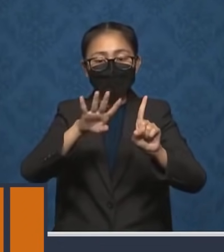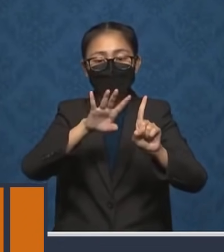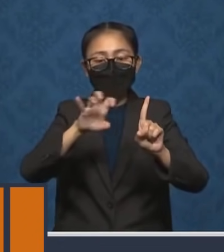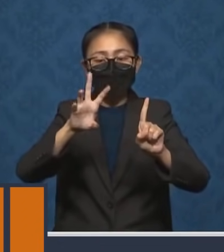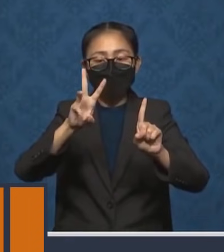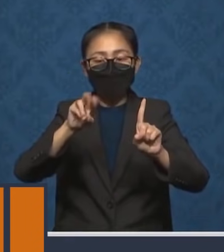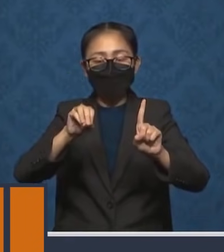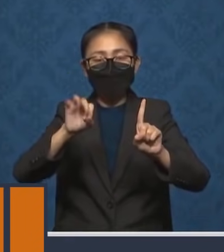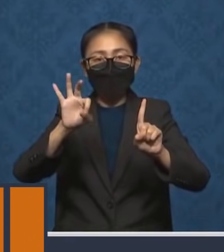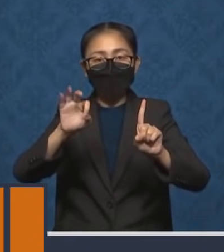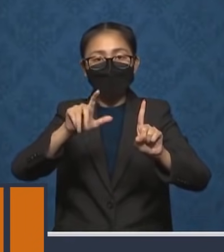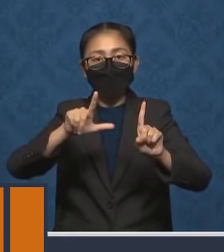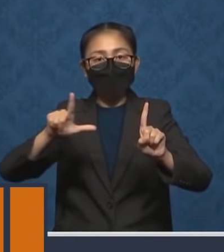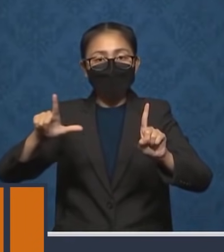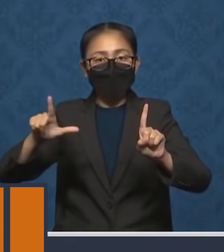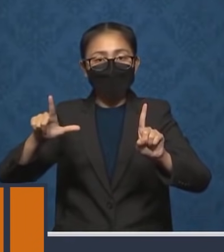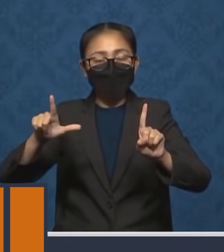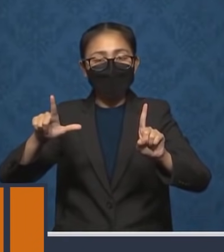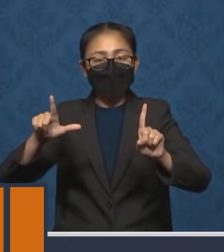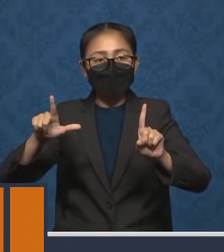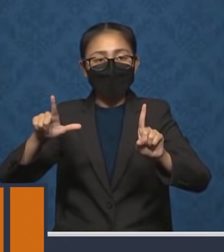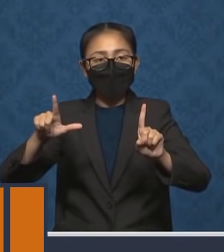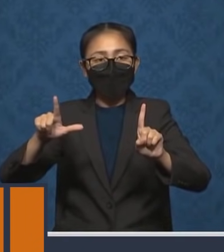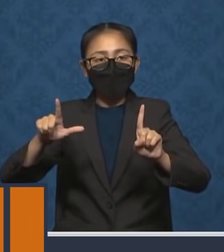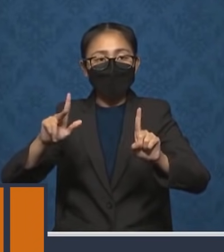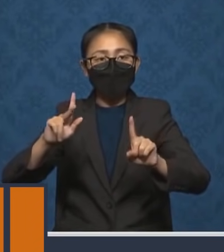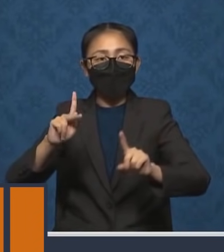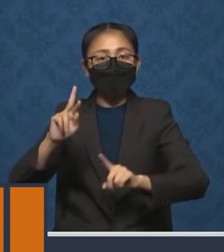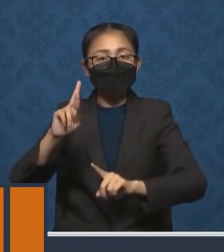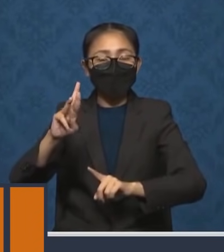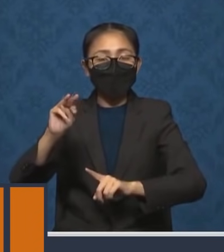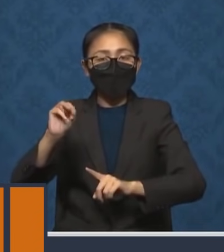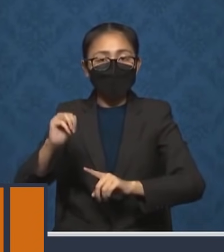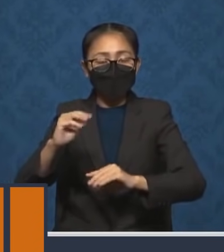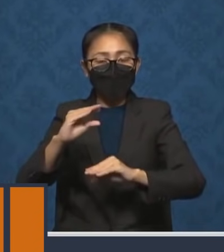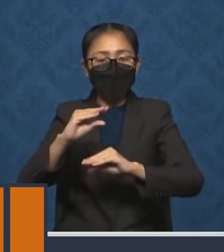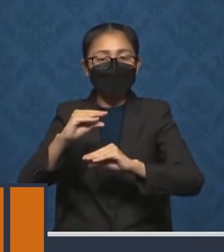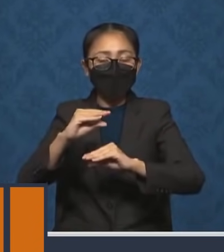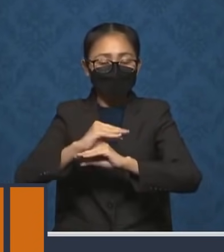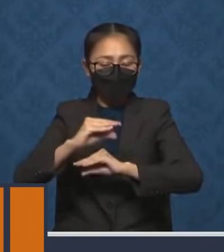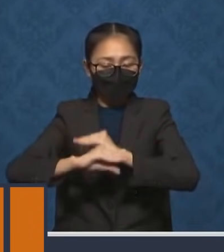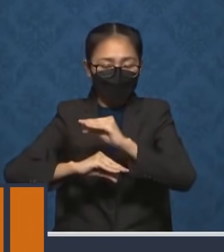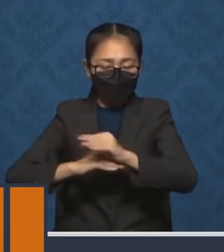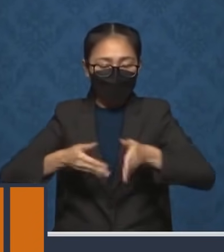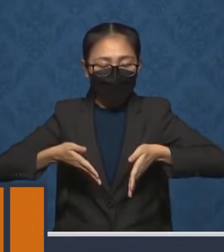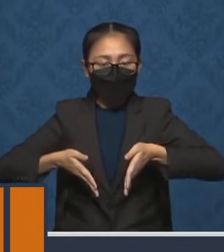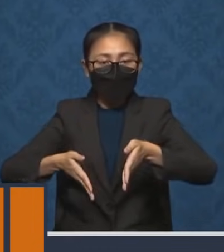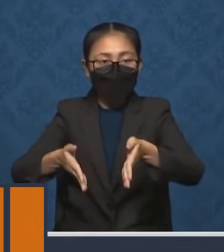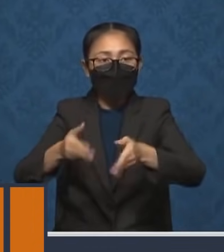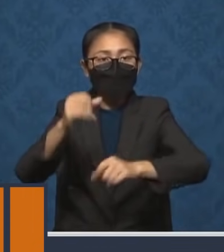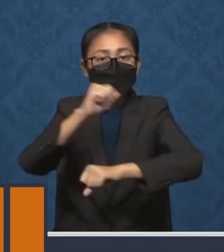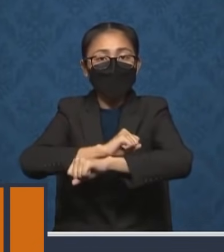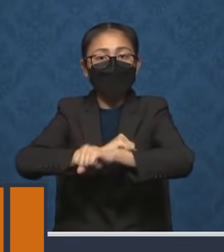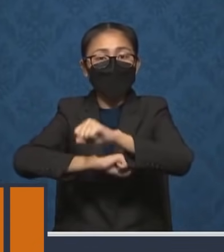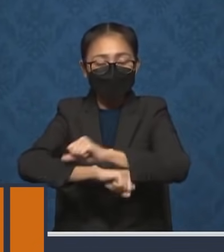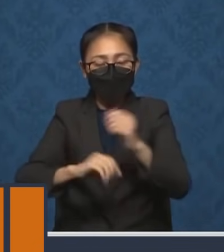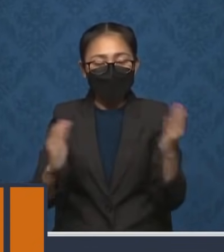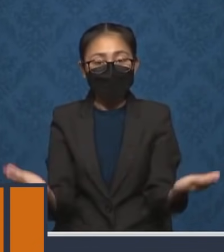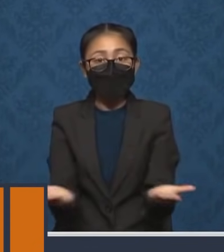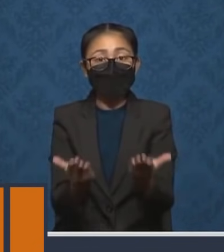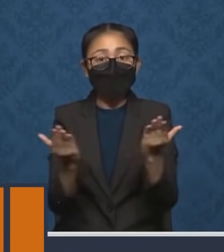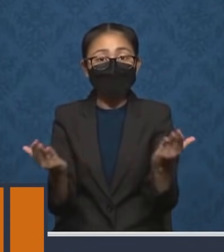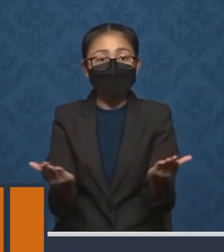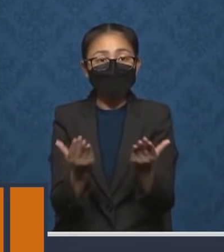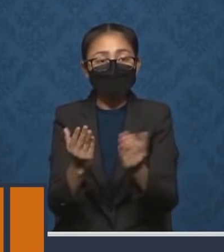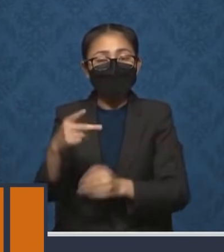1469ล้านบาทโดยกรมโยธาธิการและผังเมืองชื่อโครงการว่าสิ่งก่อสร้างสนับสนุนโครงการ